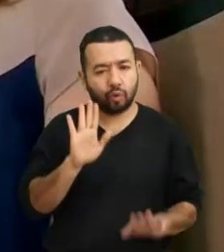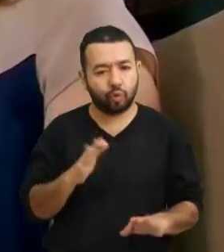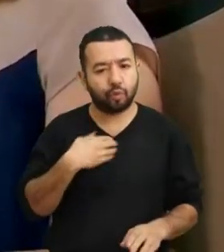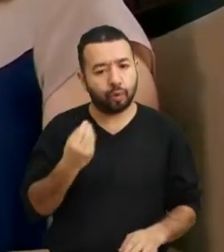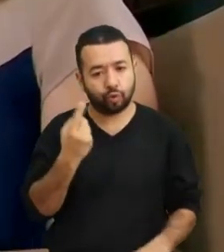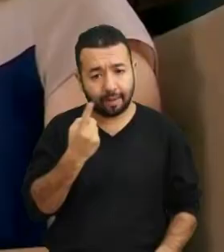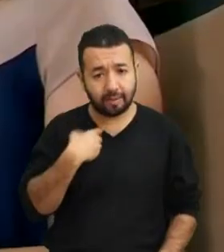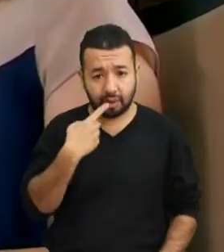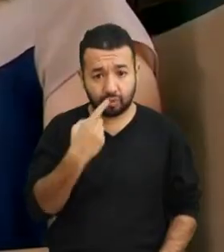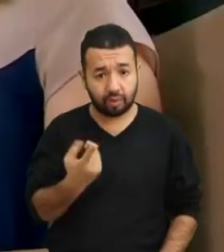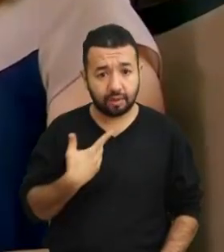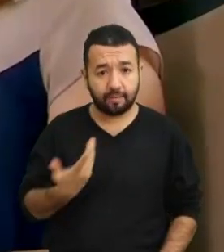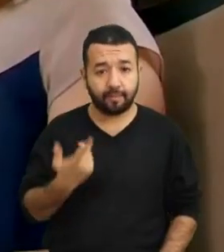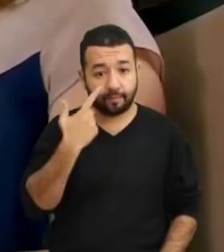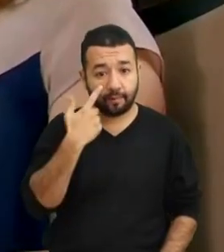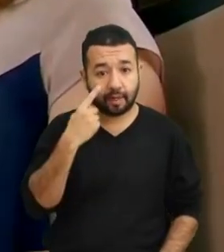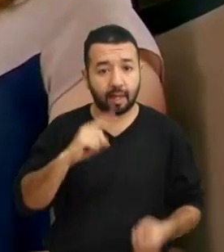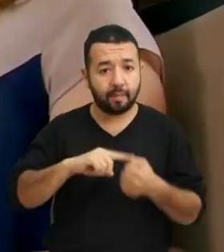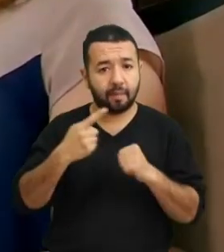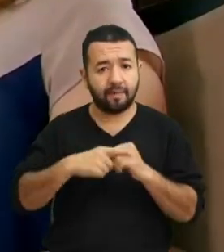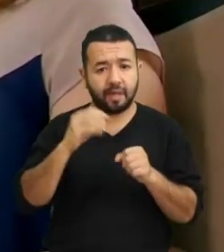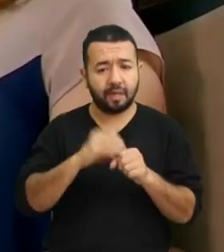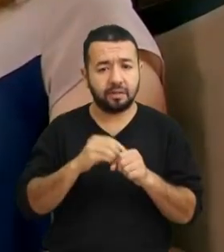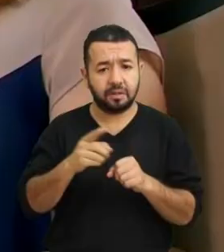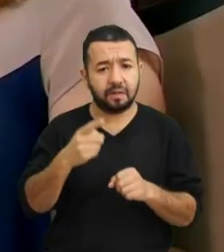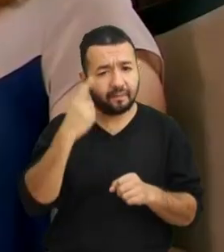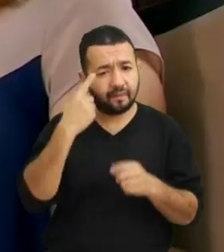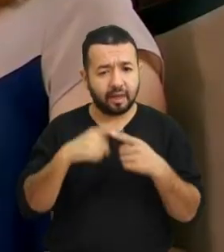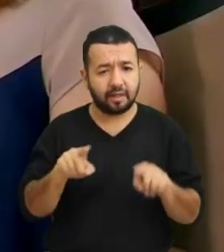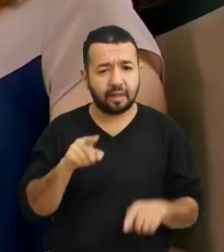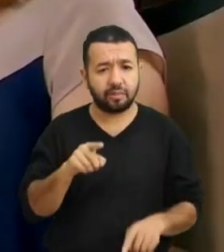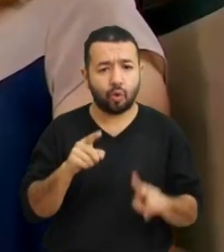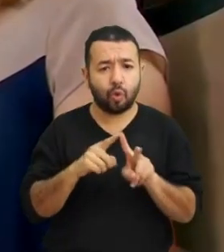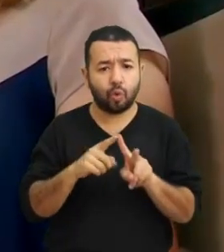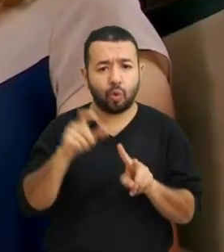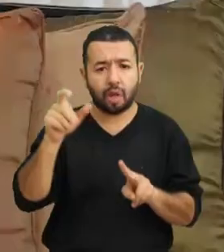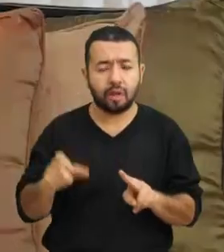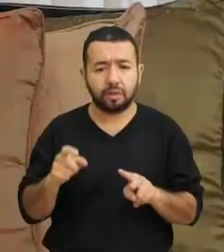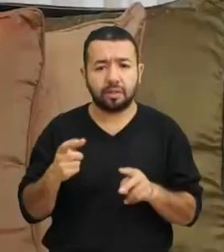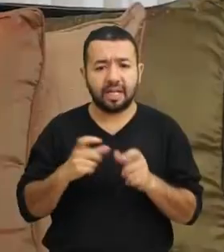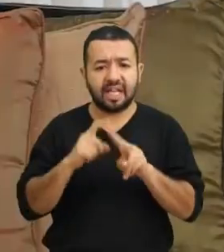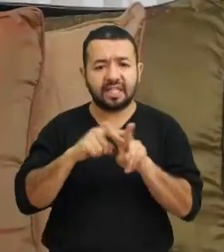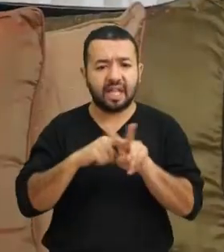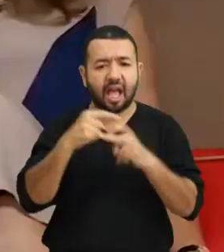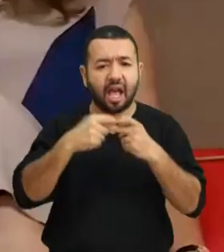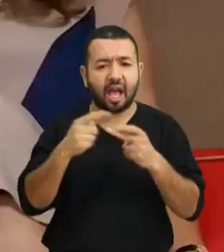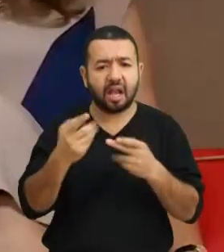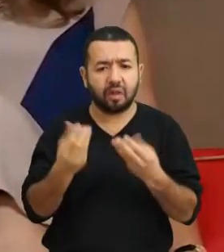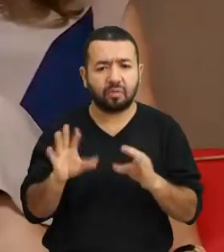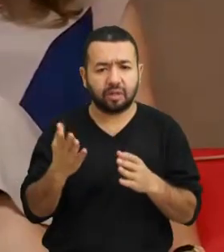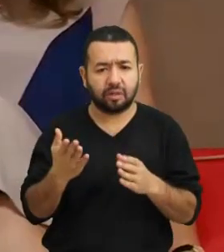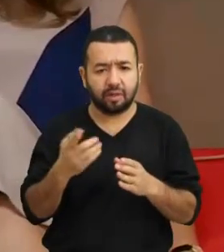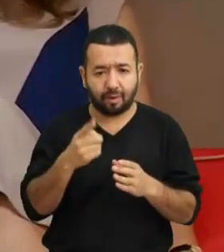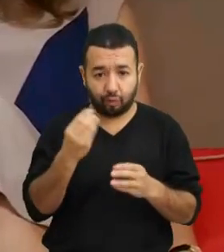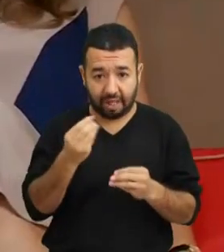bir şey söyleyeceğim ya. Bak, bir hafta dur, farkında mısınız? Nurhan hiç sakarlık etmedi. Bu mu senin pozitif